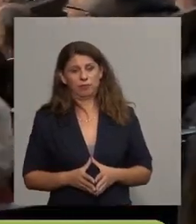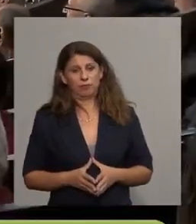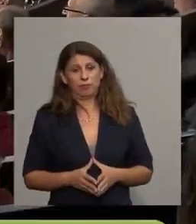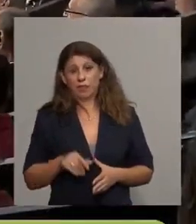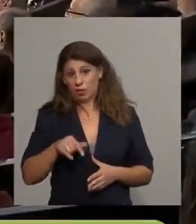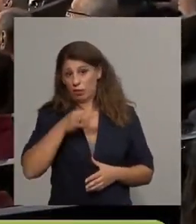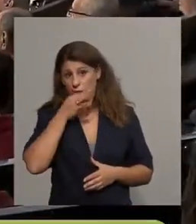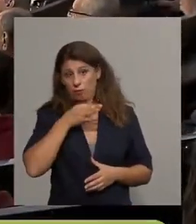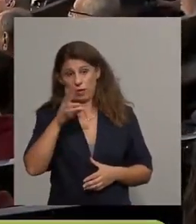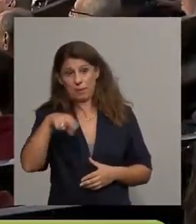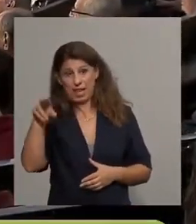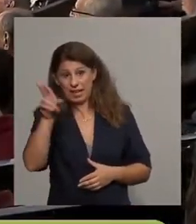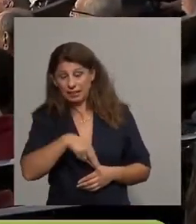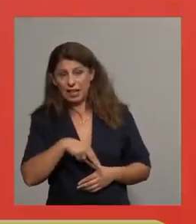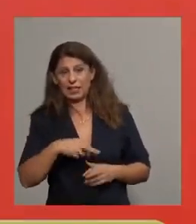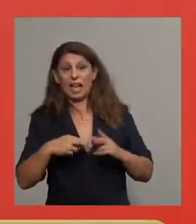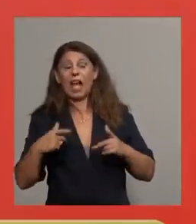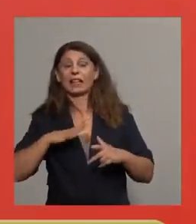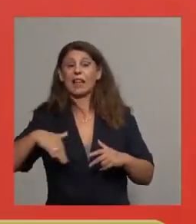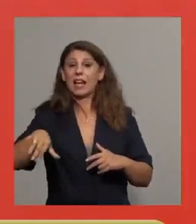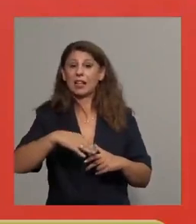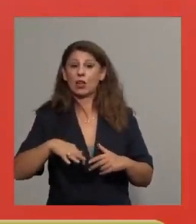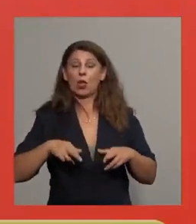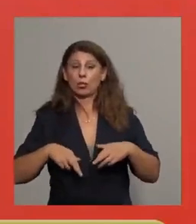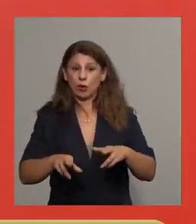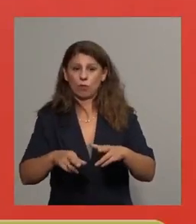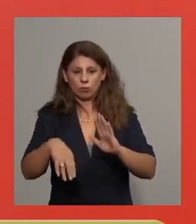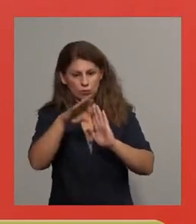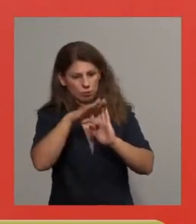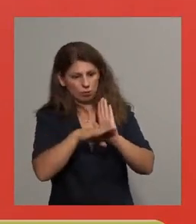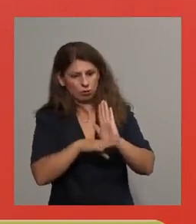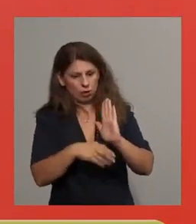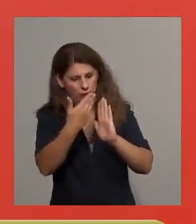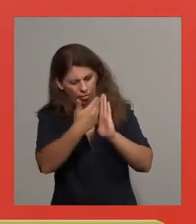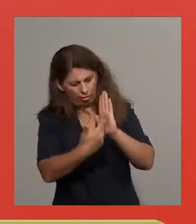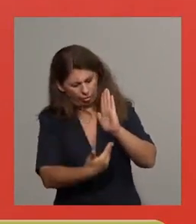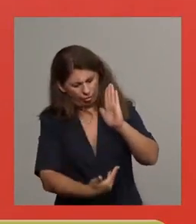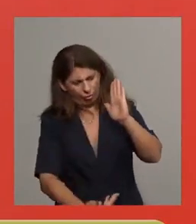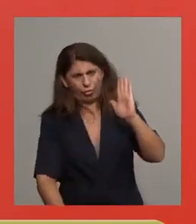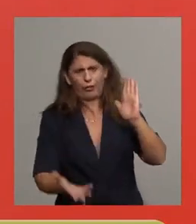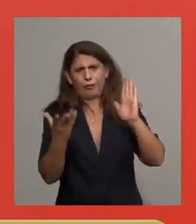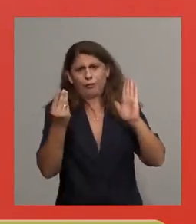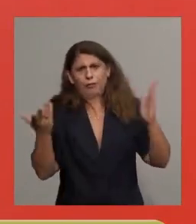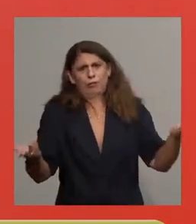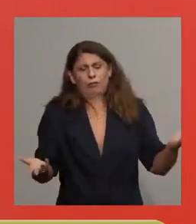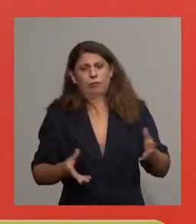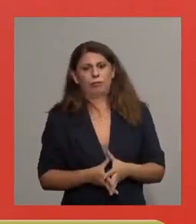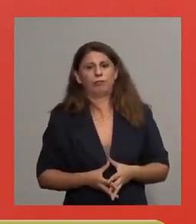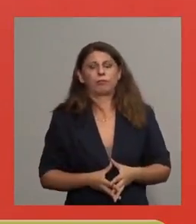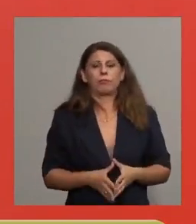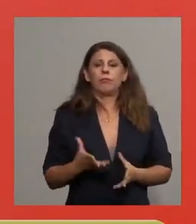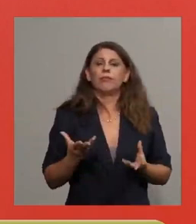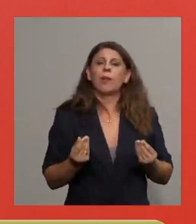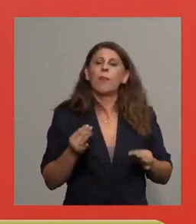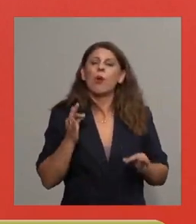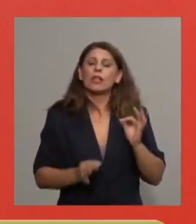και μιλάμε για κατάργηση των αντιλαϊκών νόμων, ο κατάλογος πραγματικά είναι ατέλειωτος. Αλλά επειδή γίνεται και